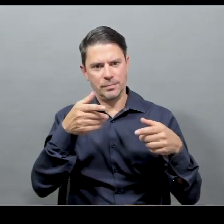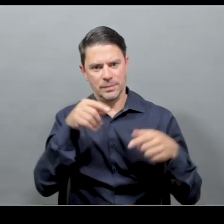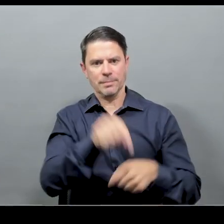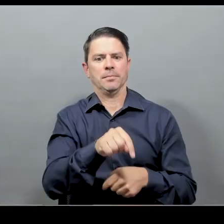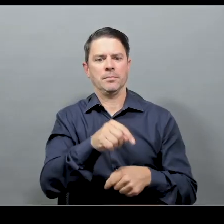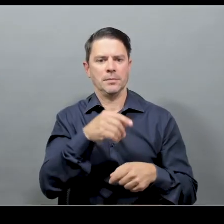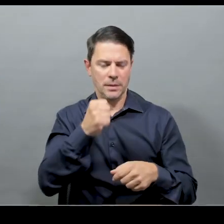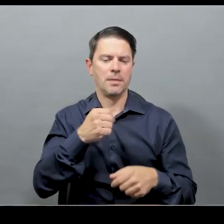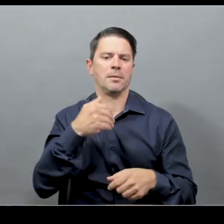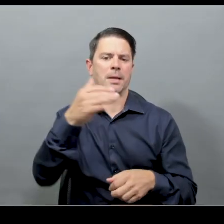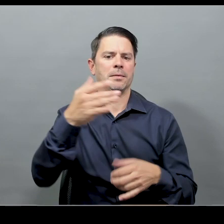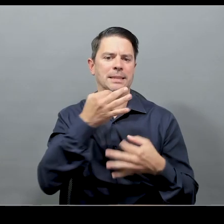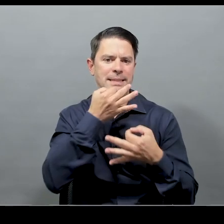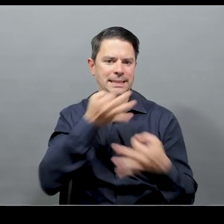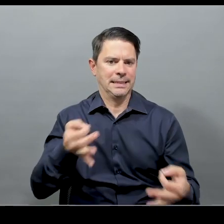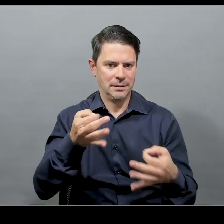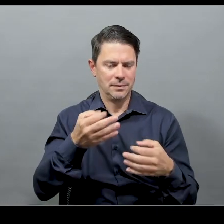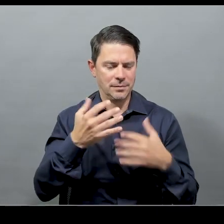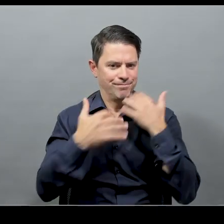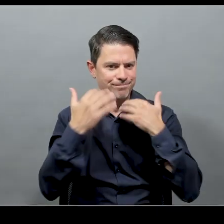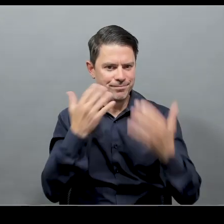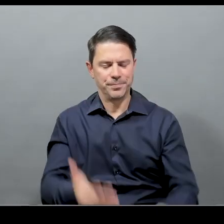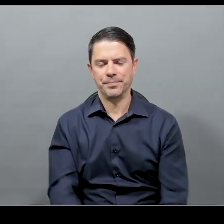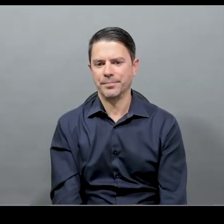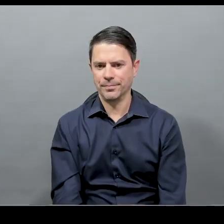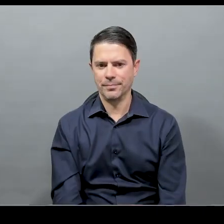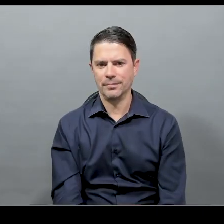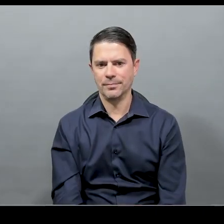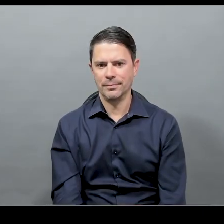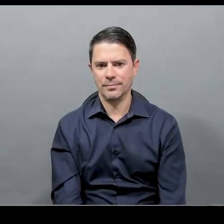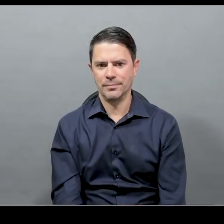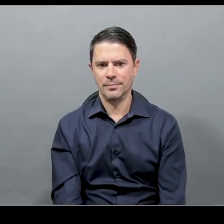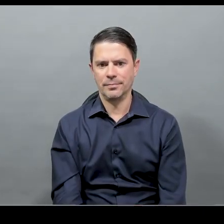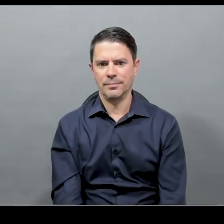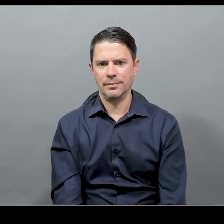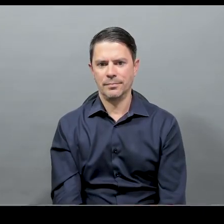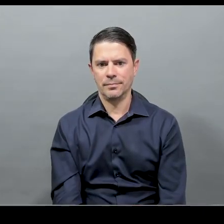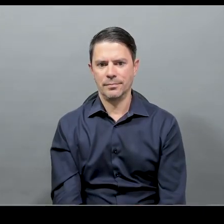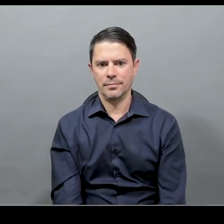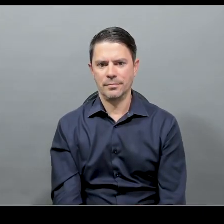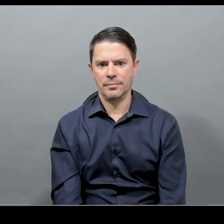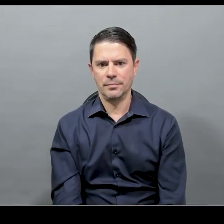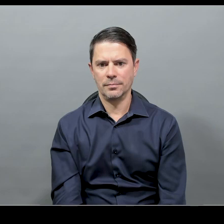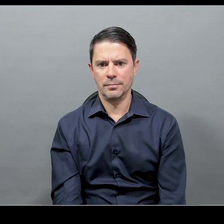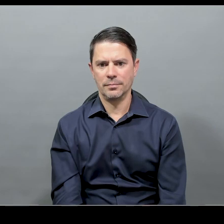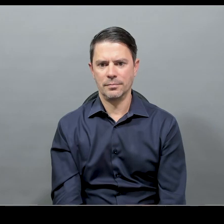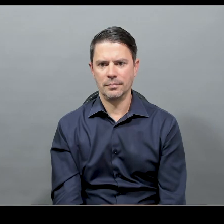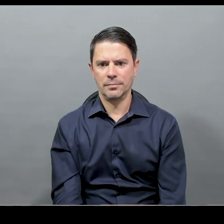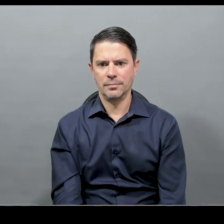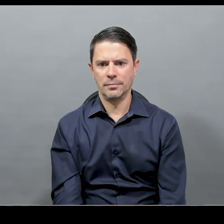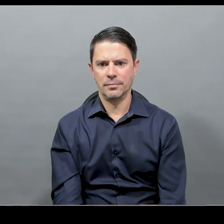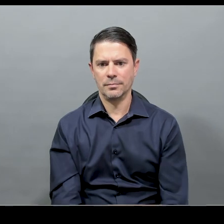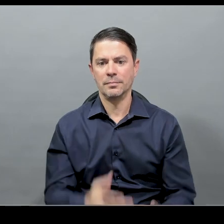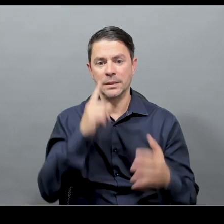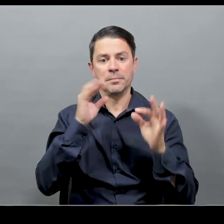wiederholen, was mir damals der Herr Wissing schon gesagt hat. Bevor die Aufsichtsratssitzung nicht war, wird sich die Bahn uns gegenüber nicht äußern.